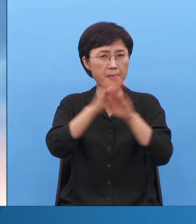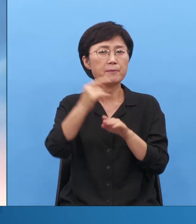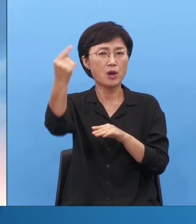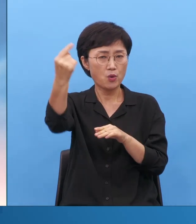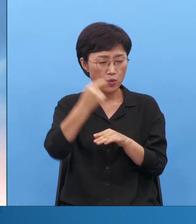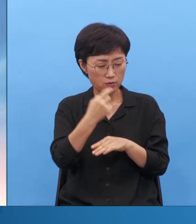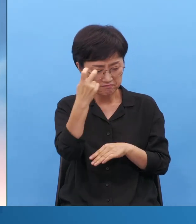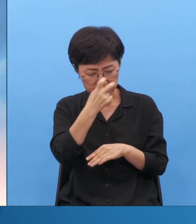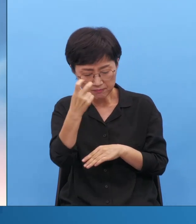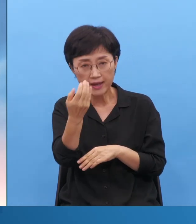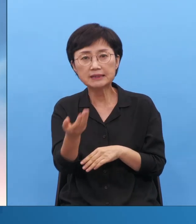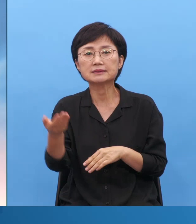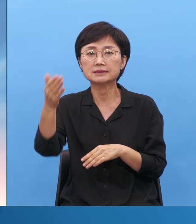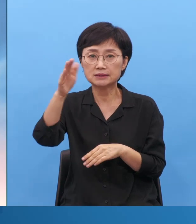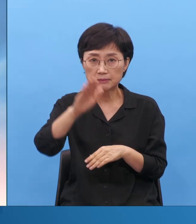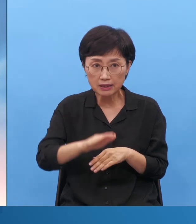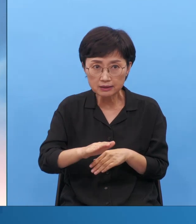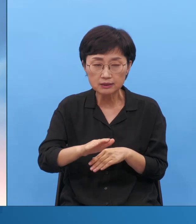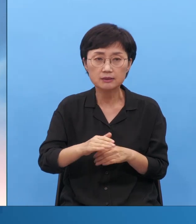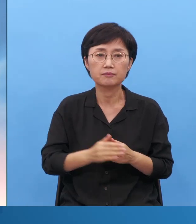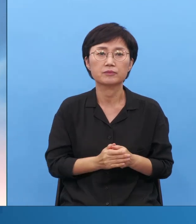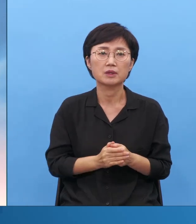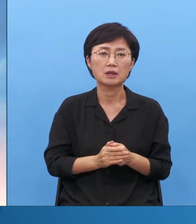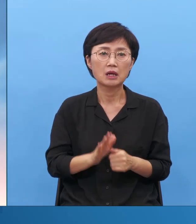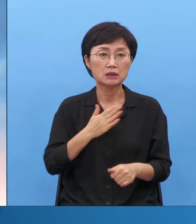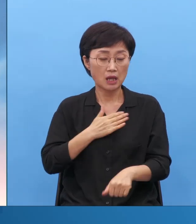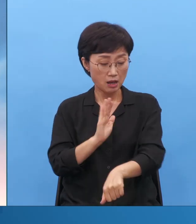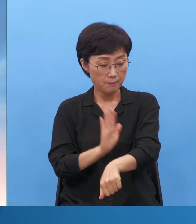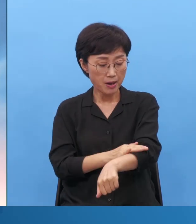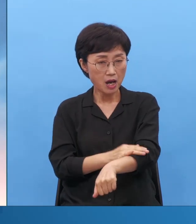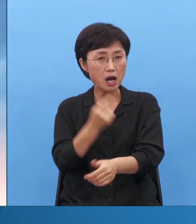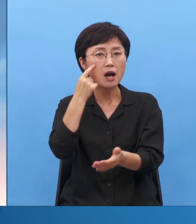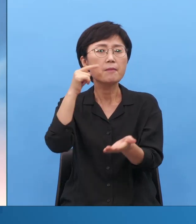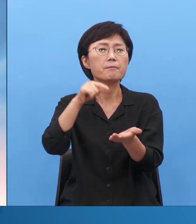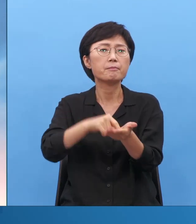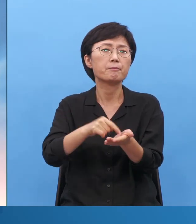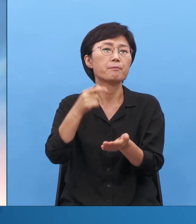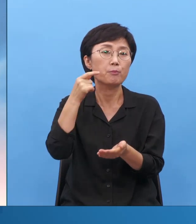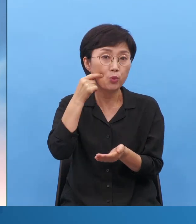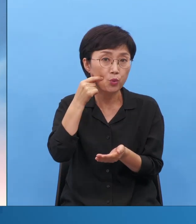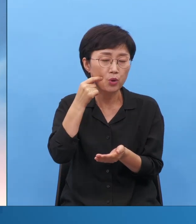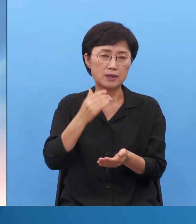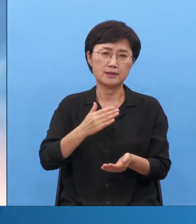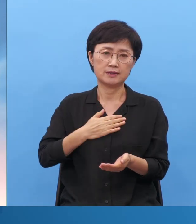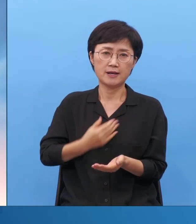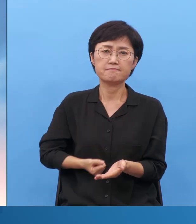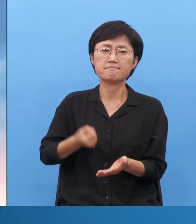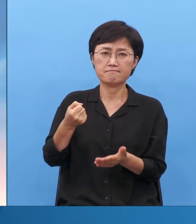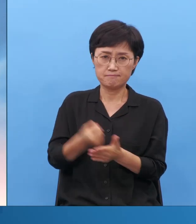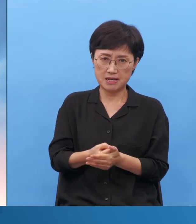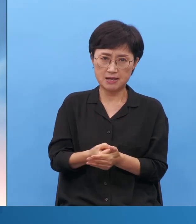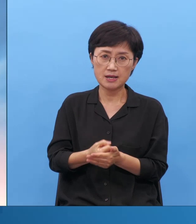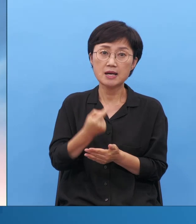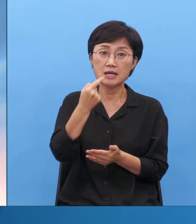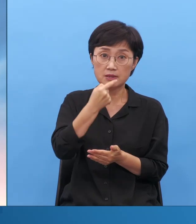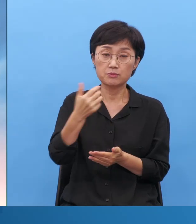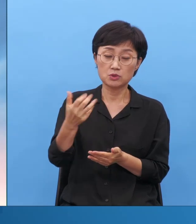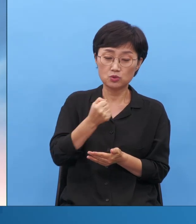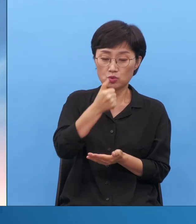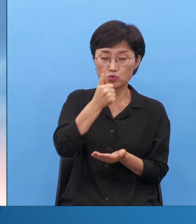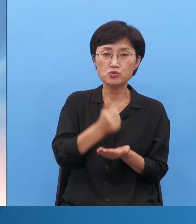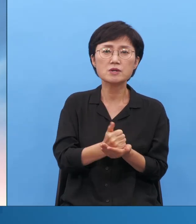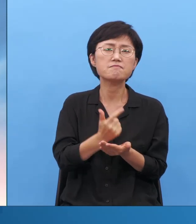시험하시고 나를 주시옵소서. 나를 감찰하시옵소서. 흠을 찾지 못하셨사오니 내가